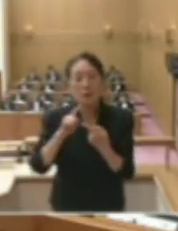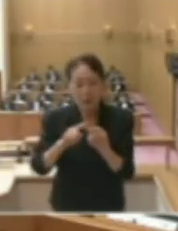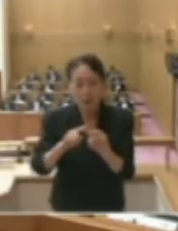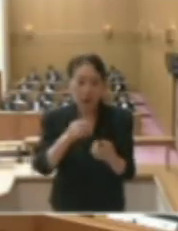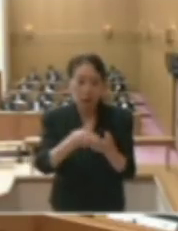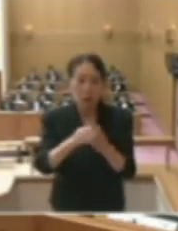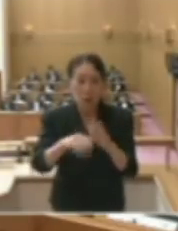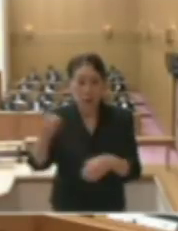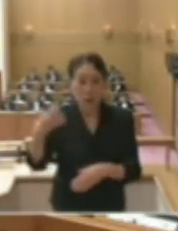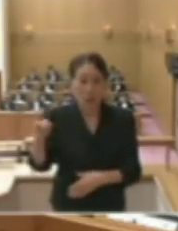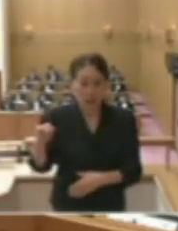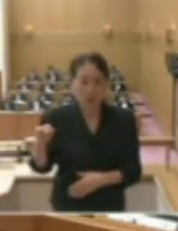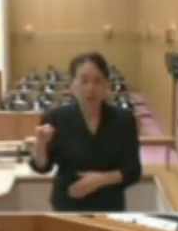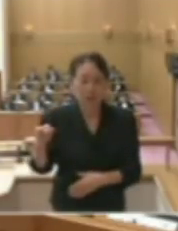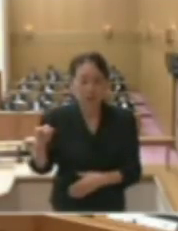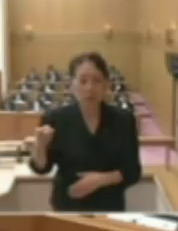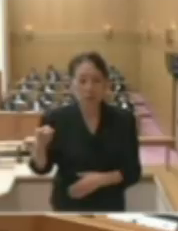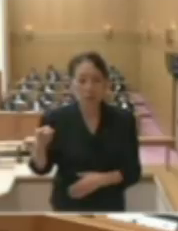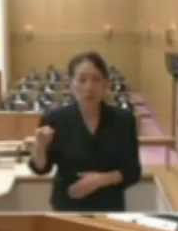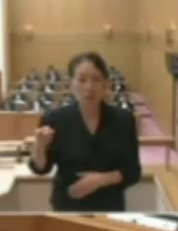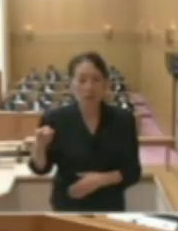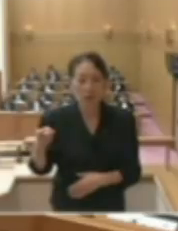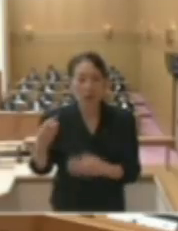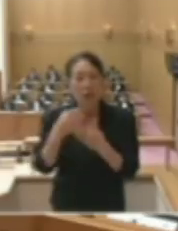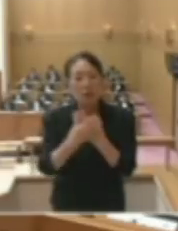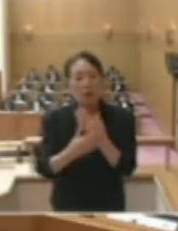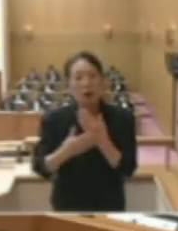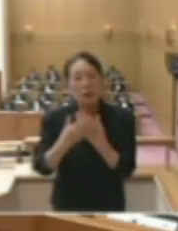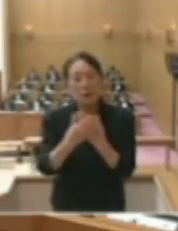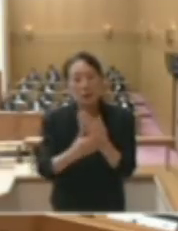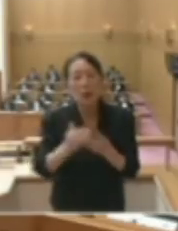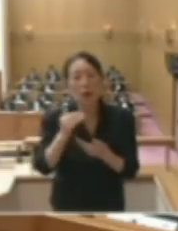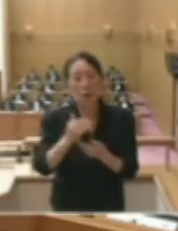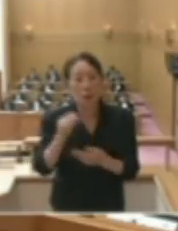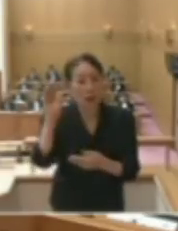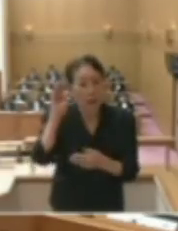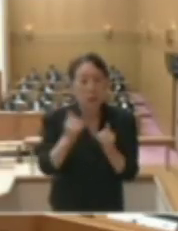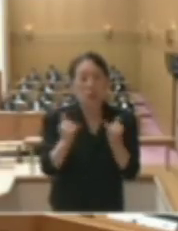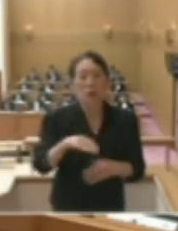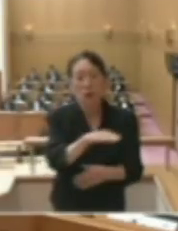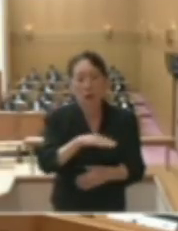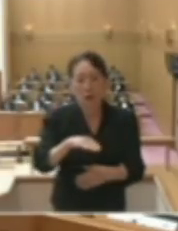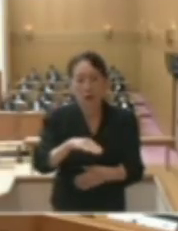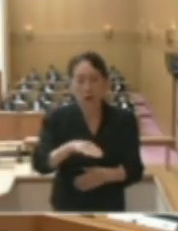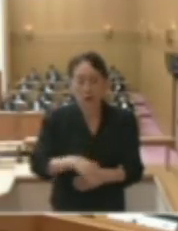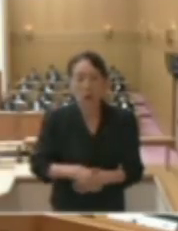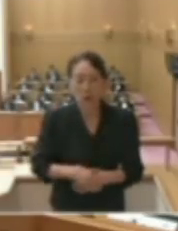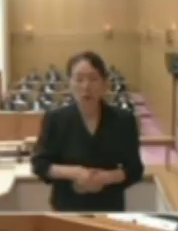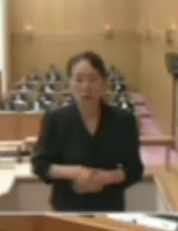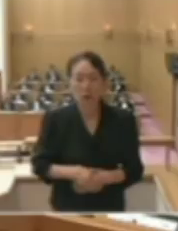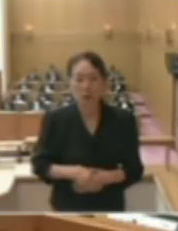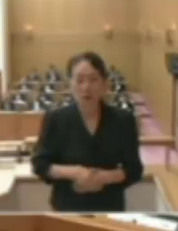だとおっしゃられました。大事なのは聞き手です。繰り返しますが、